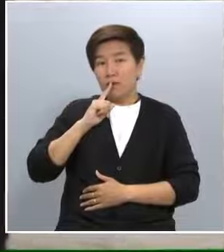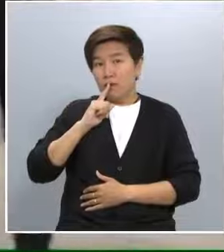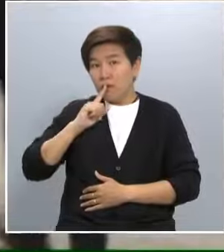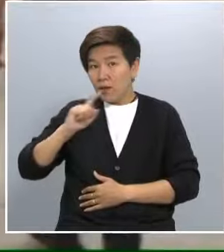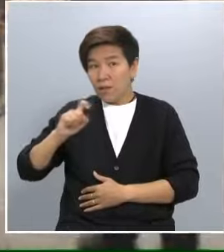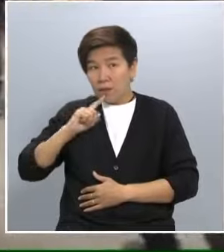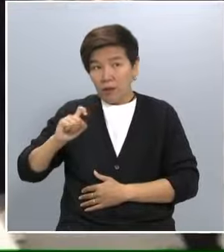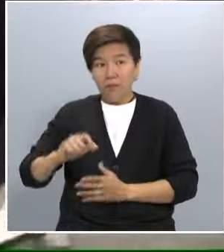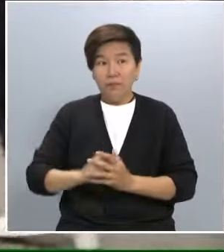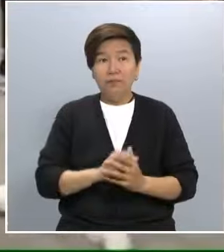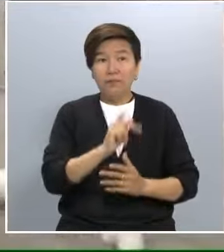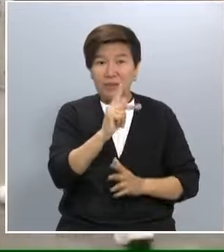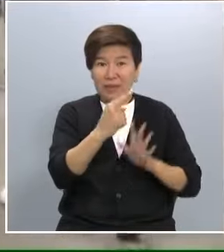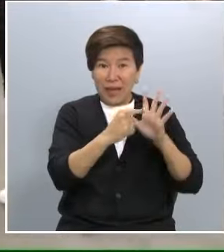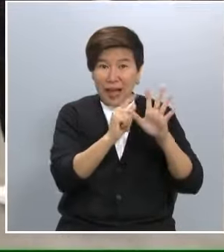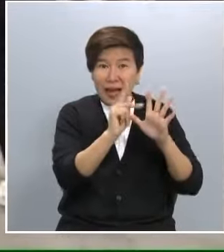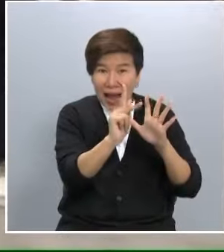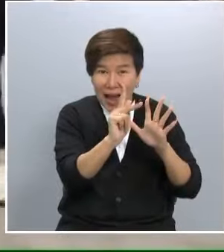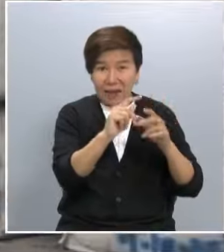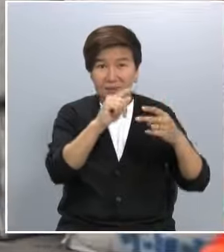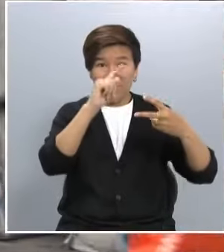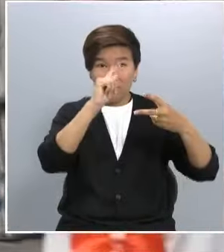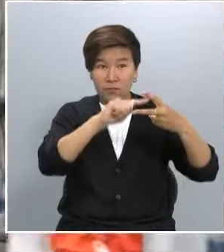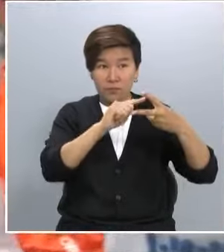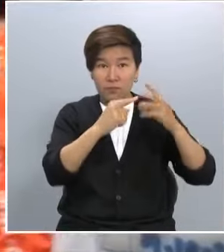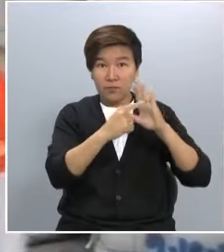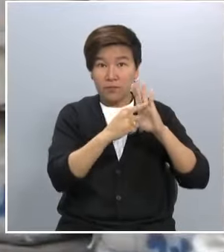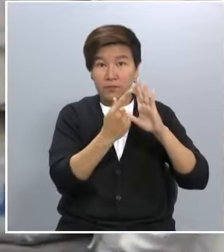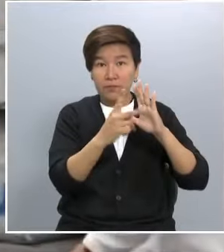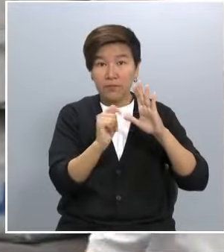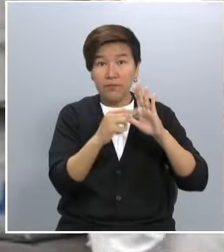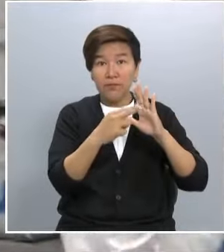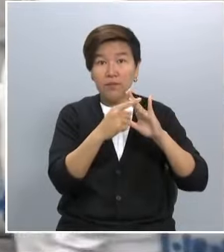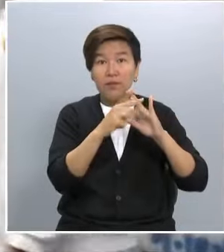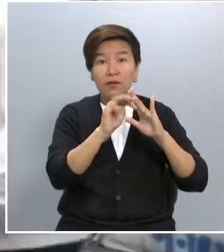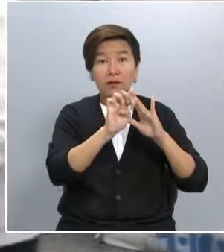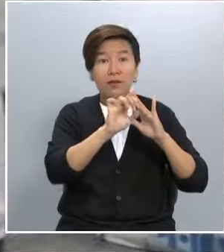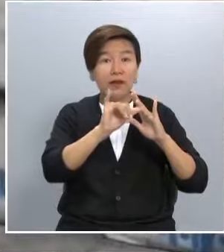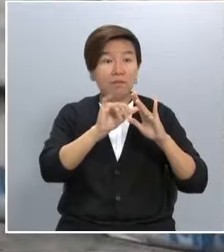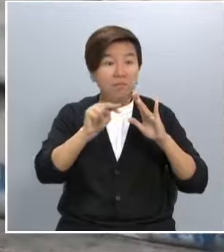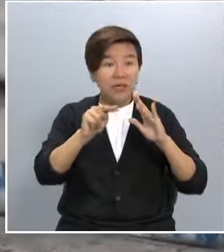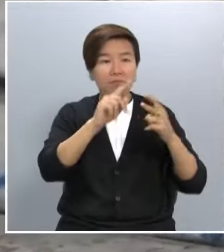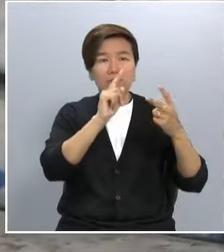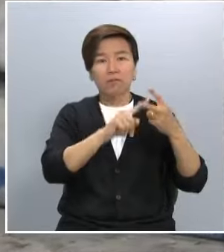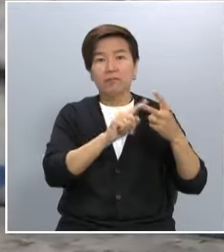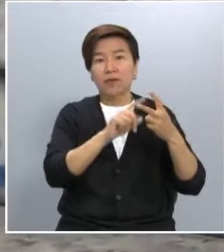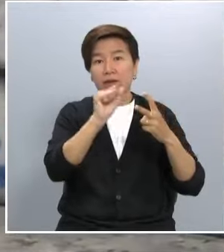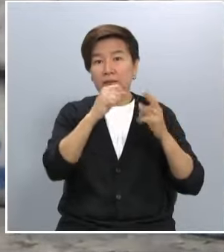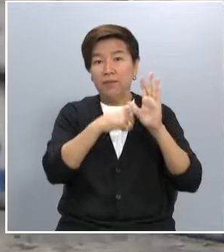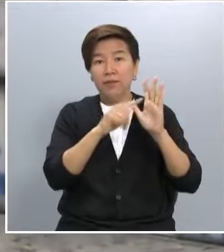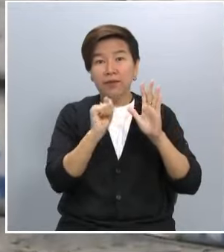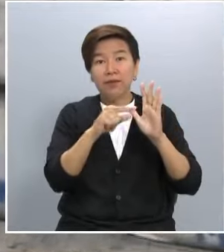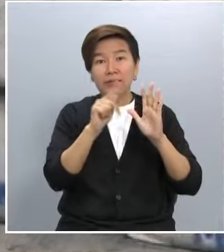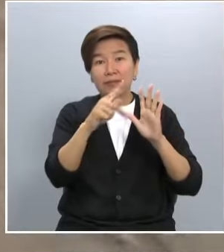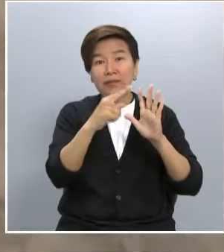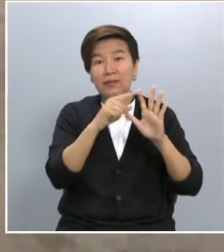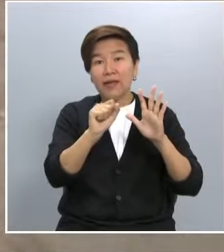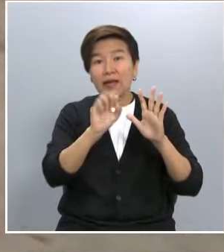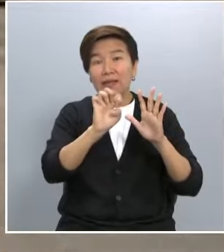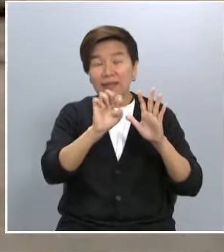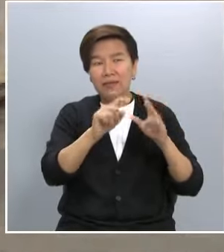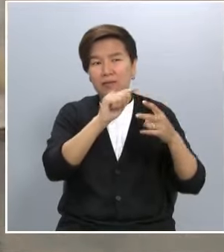ดเมียมและกากสังกะสีที่ส่งไปจากอำเภอเมืองจังหวัดตากแล้วไปมีปัญหาที่สมุทรสาครตอนนี้กำลังรวบรวมข้อมูล